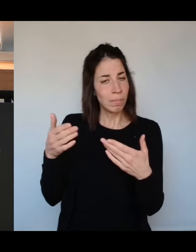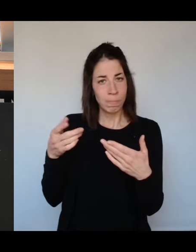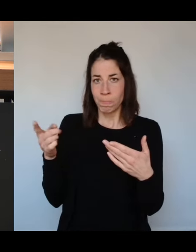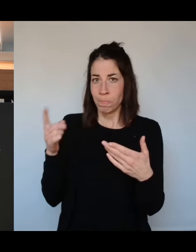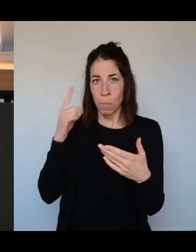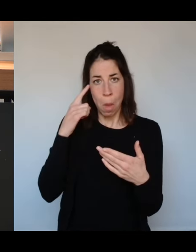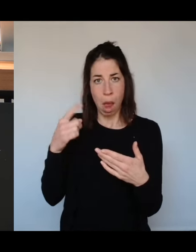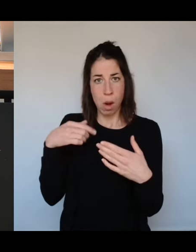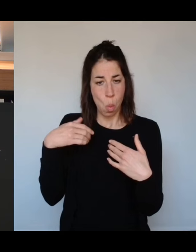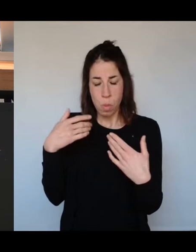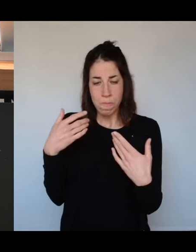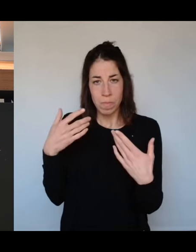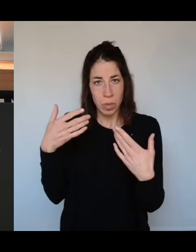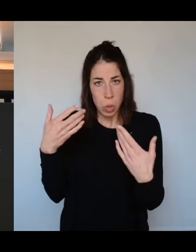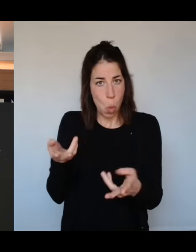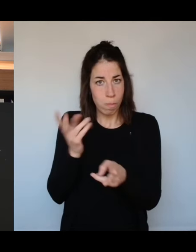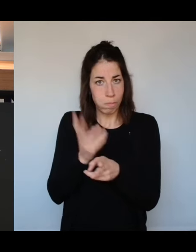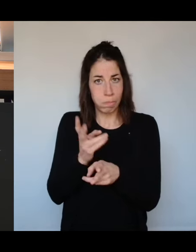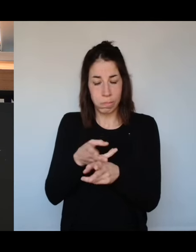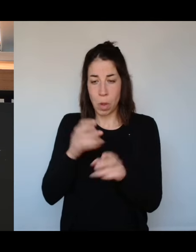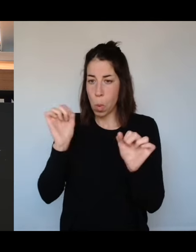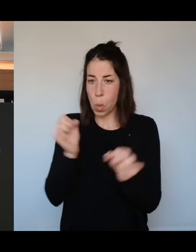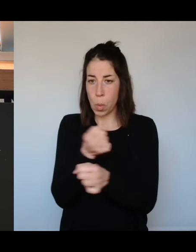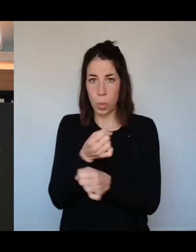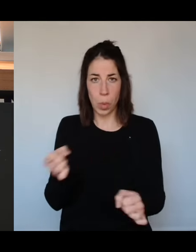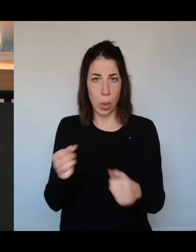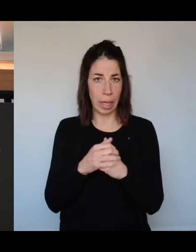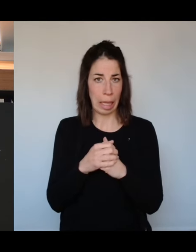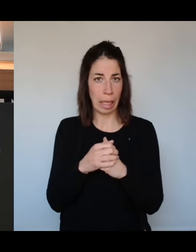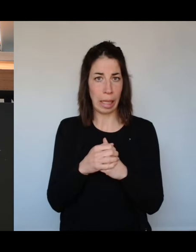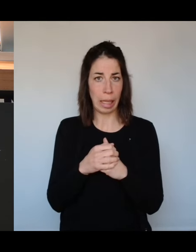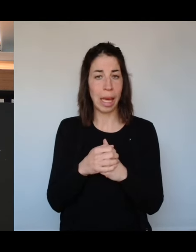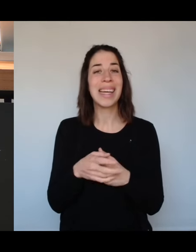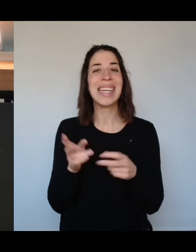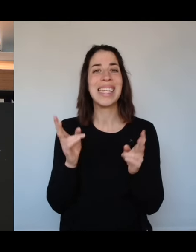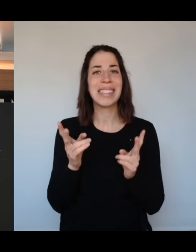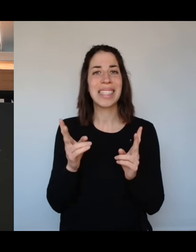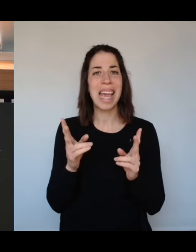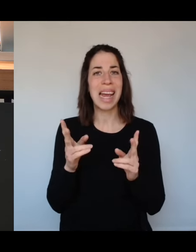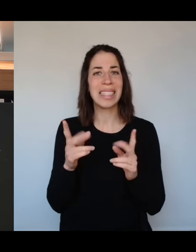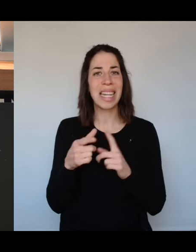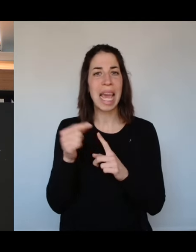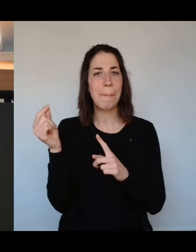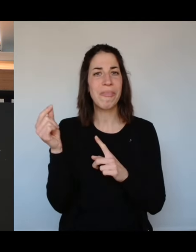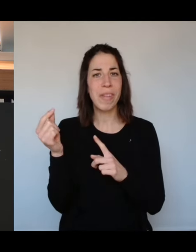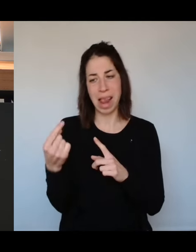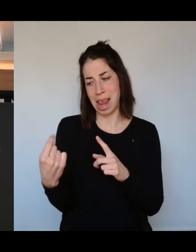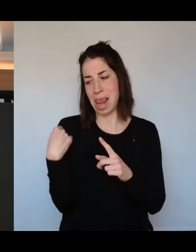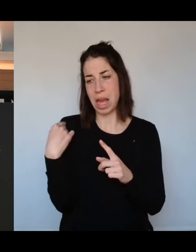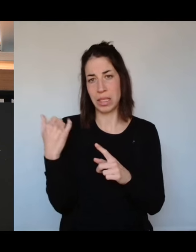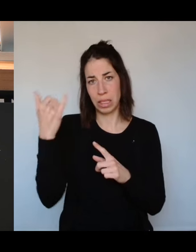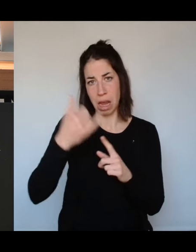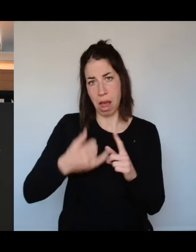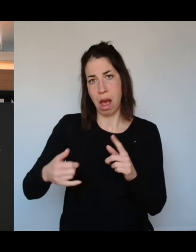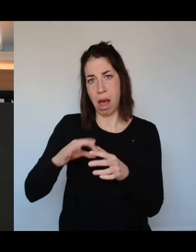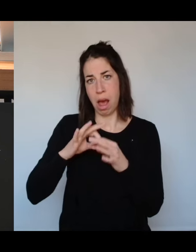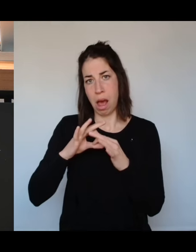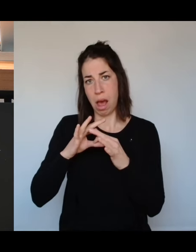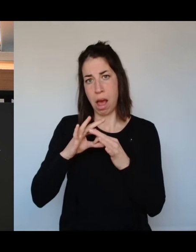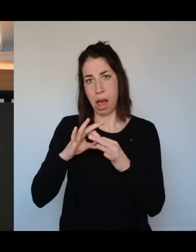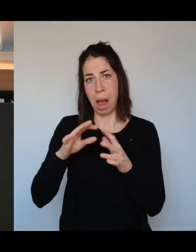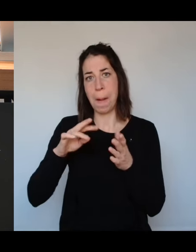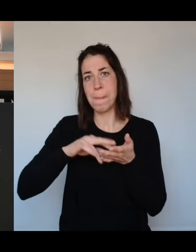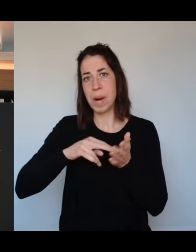dem Sicherheitsgipfel im letzten Jahr der umfangreiche Plan des Senates mit nicht weniger als 30 Maßnahmen